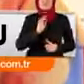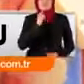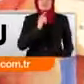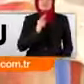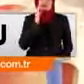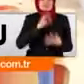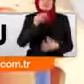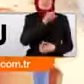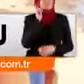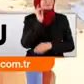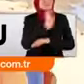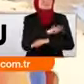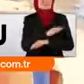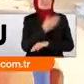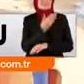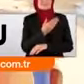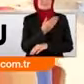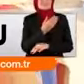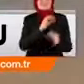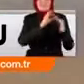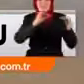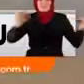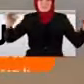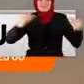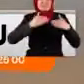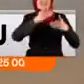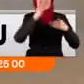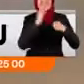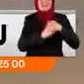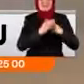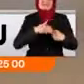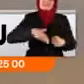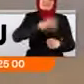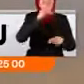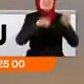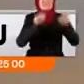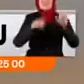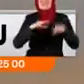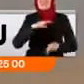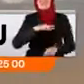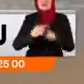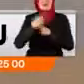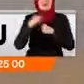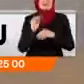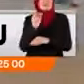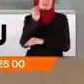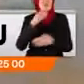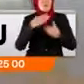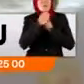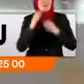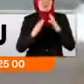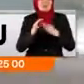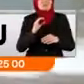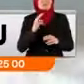görüyorsunuz çekilmiş oraya taşıyorlar İşte bu bu olayların ne yazık ki çabuk unutuldu